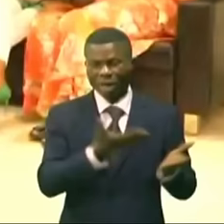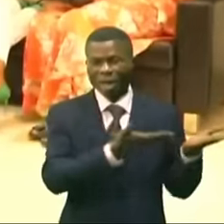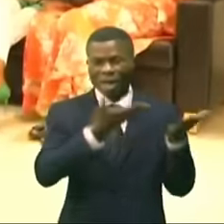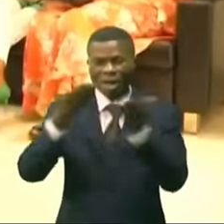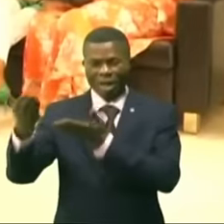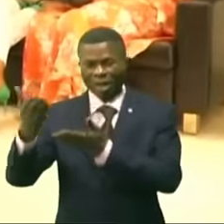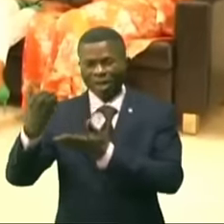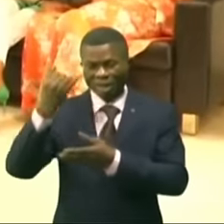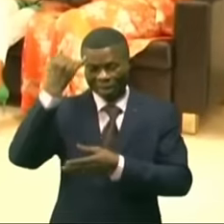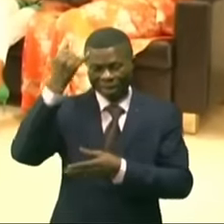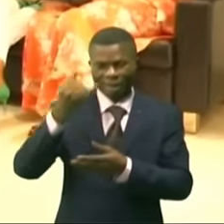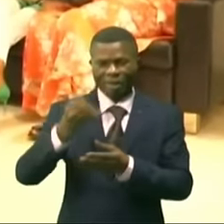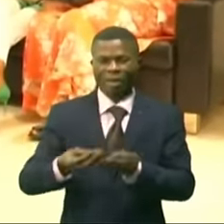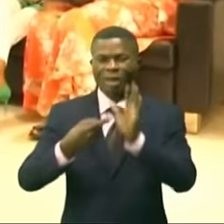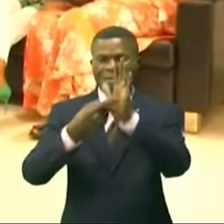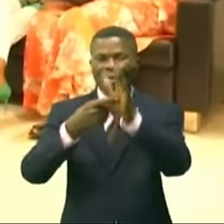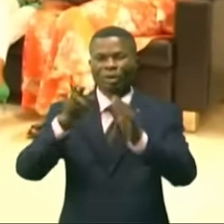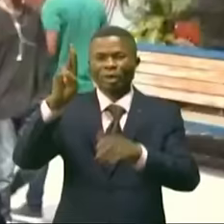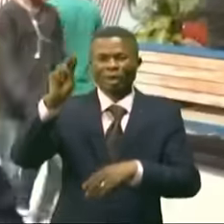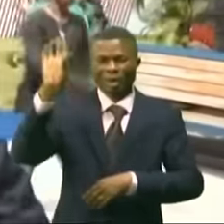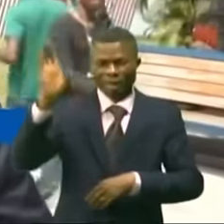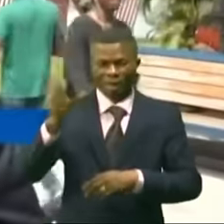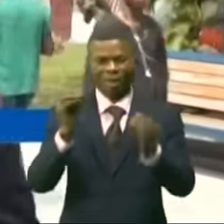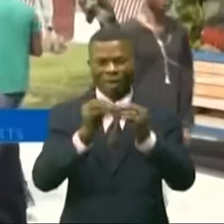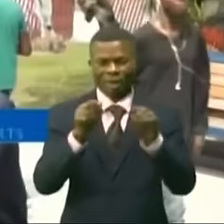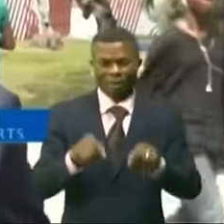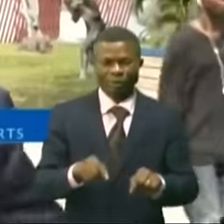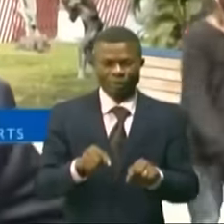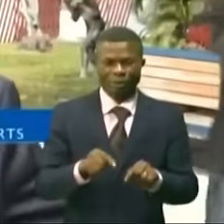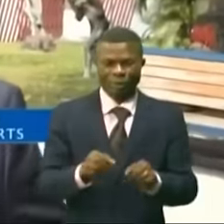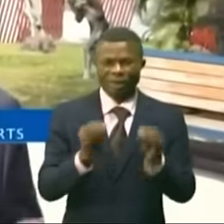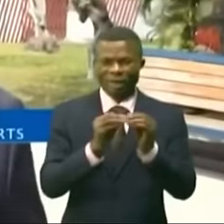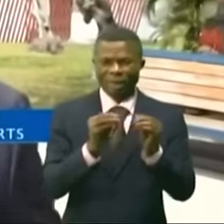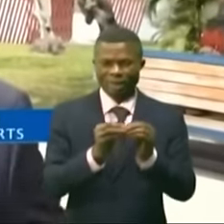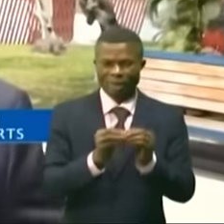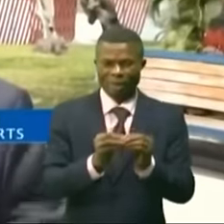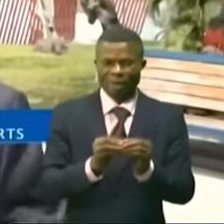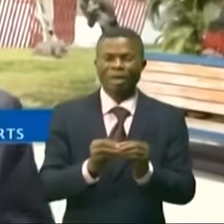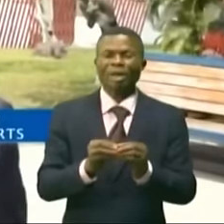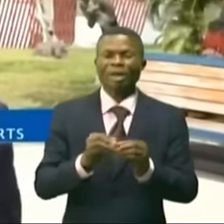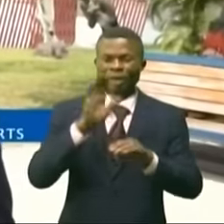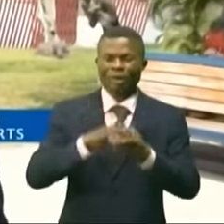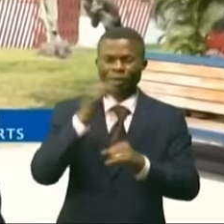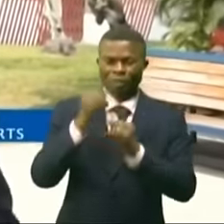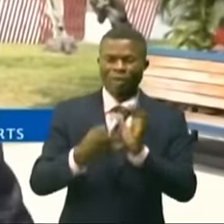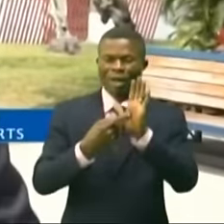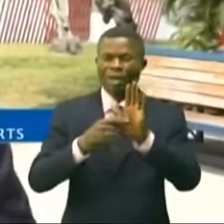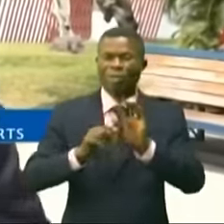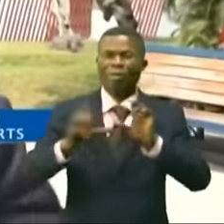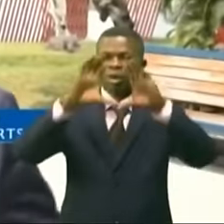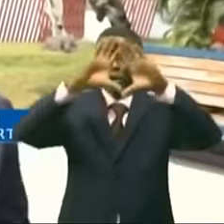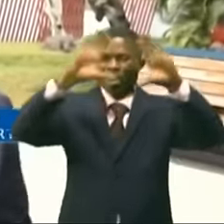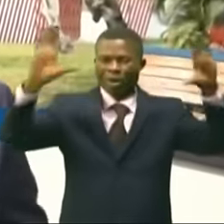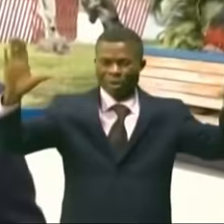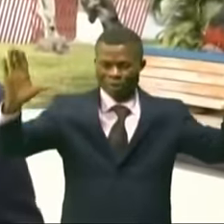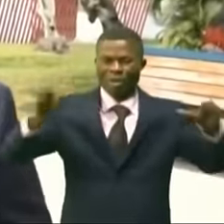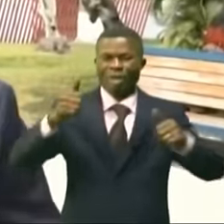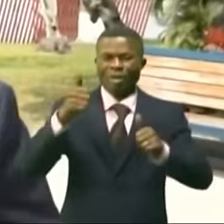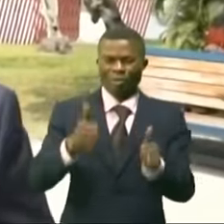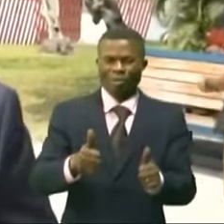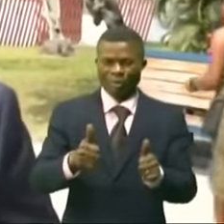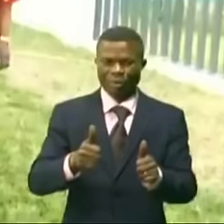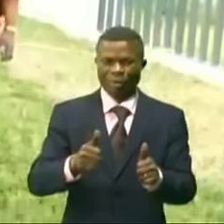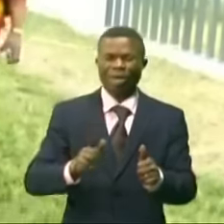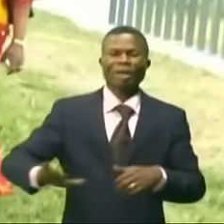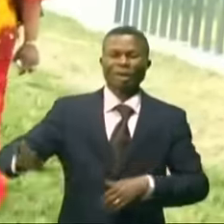savoirs à la RTNC cette rencontre c'est une rencontre qui vers la fin vous donne un tableau un tableau positif